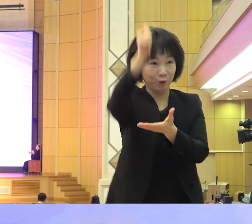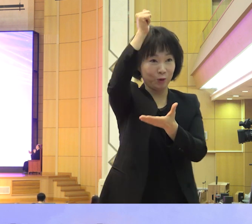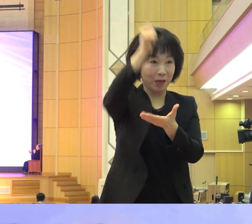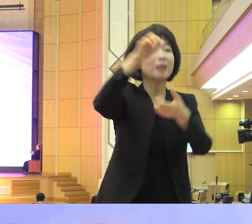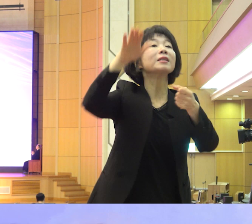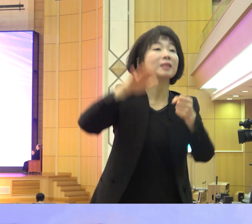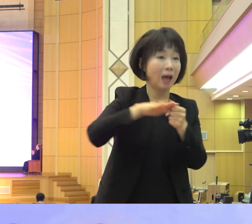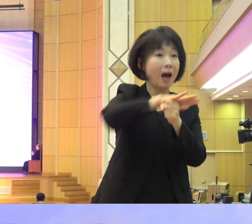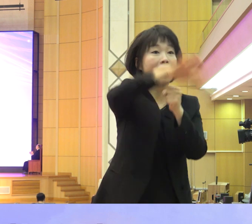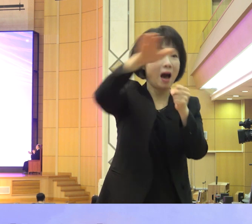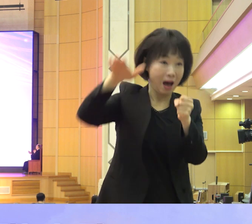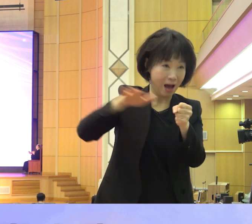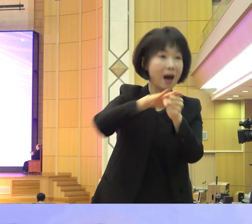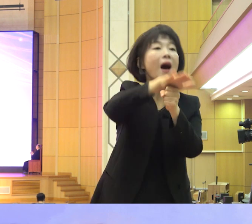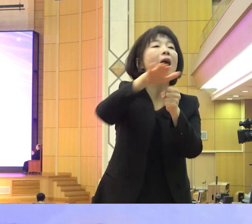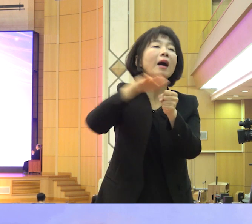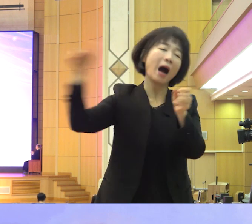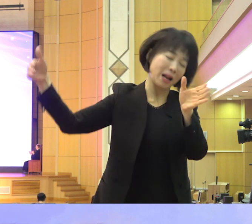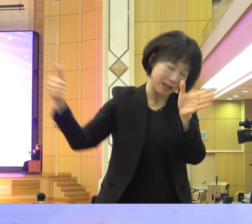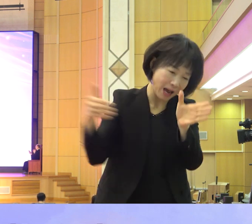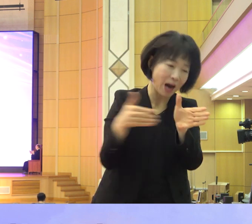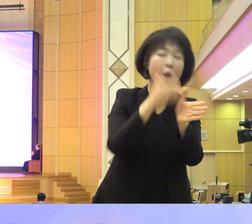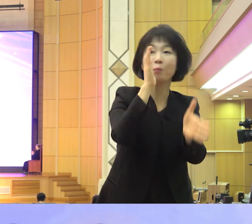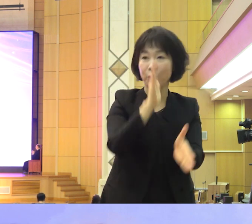영화롭도다. 주의 그 사랑